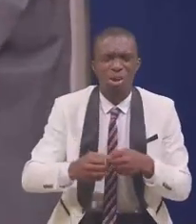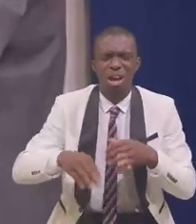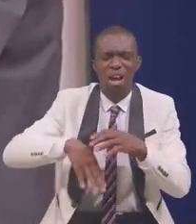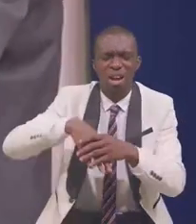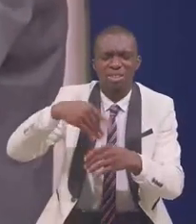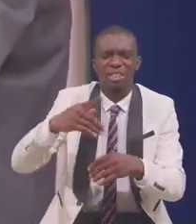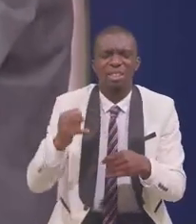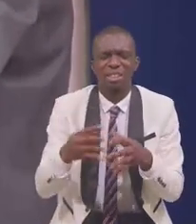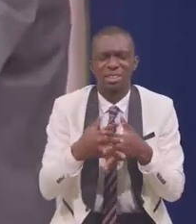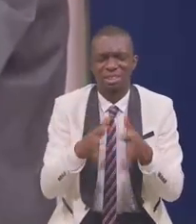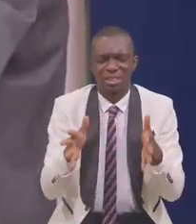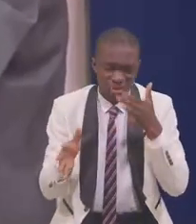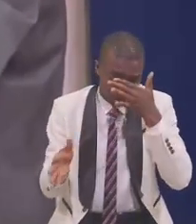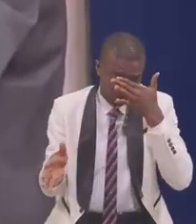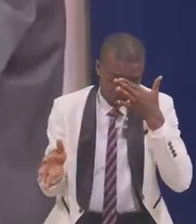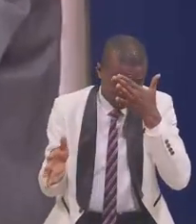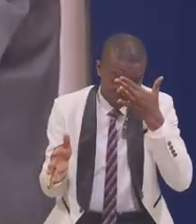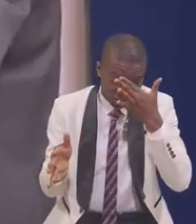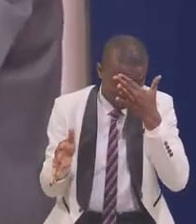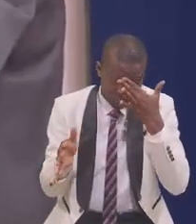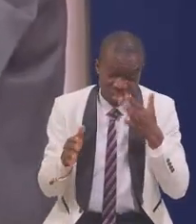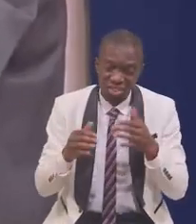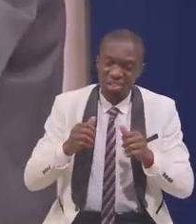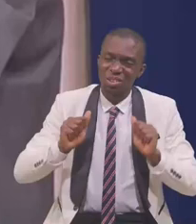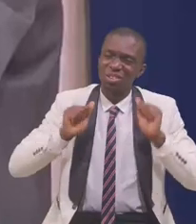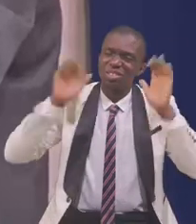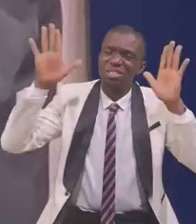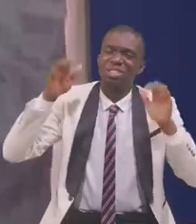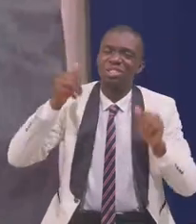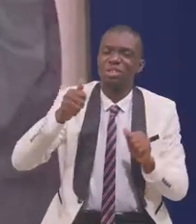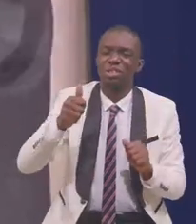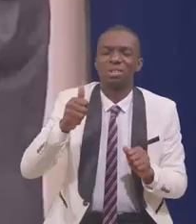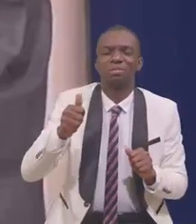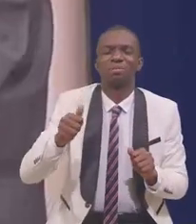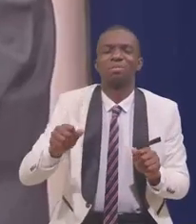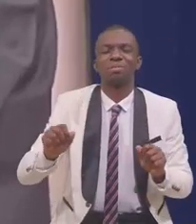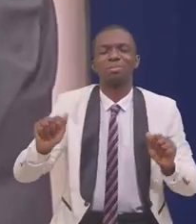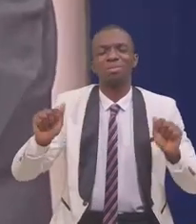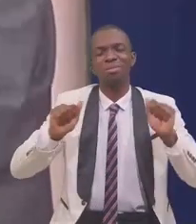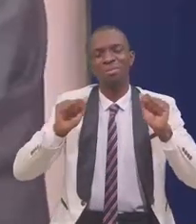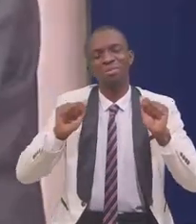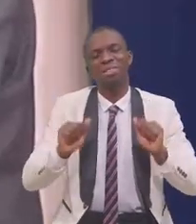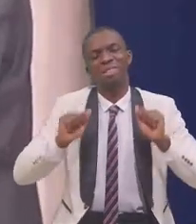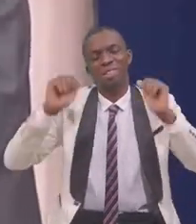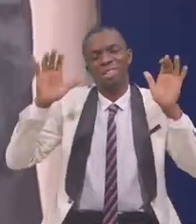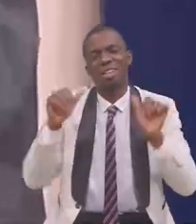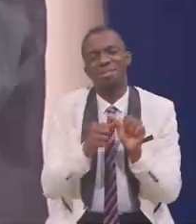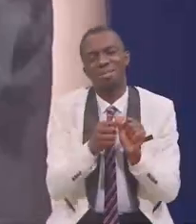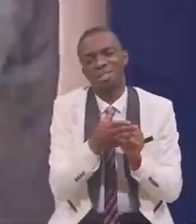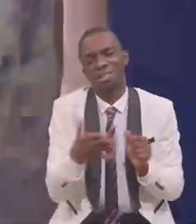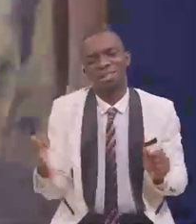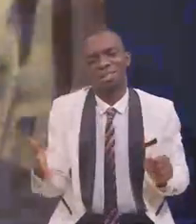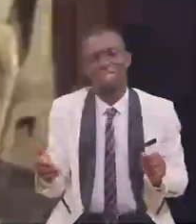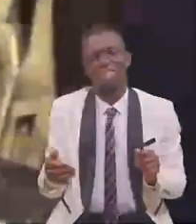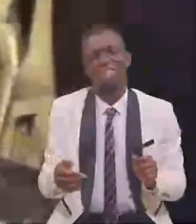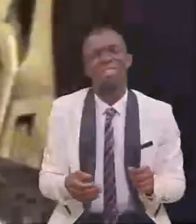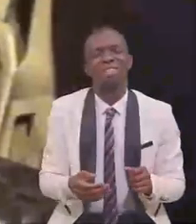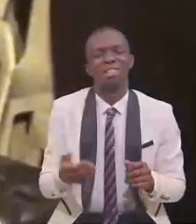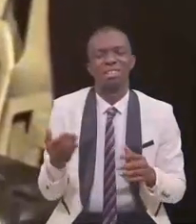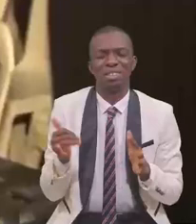consacrez-vous, mettez tout sur l'autel, abandonnez tout qui empêche votre soumission totale au